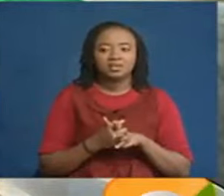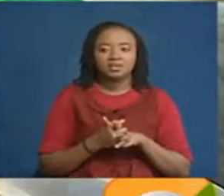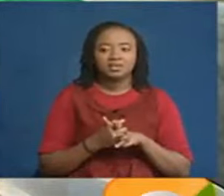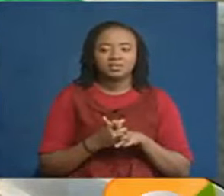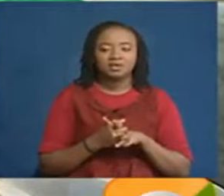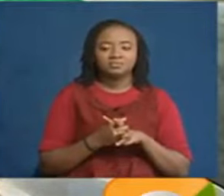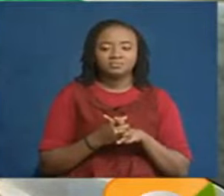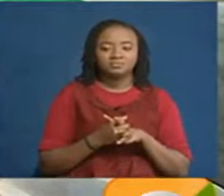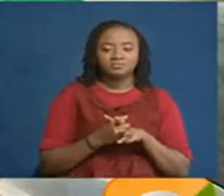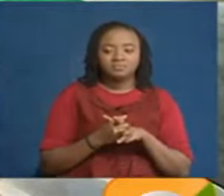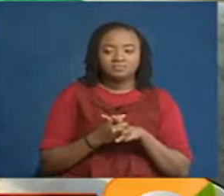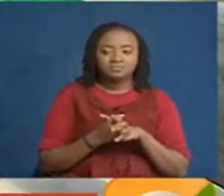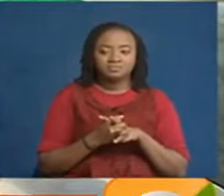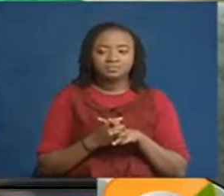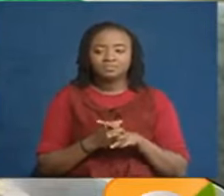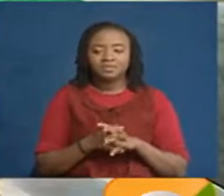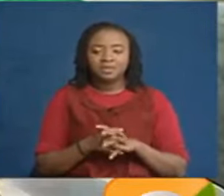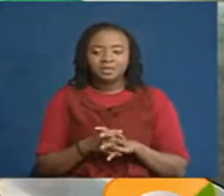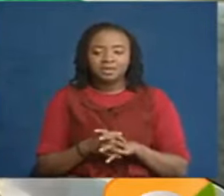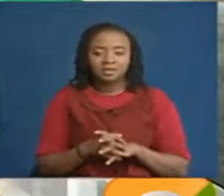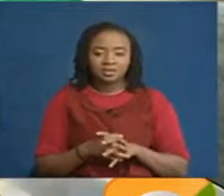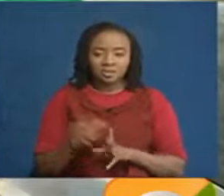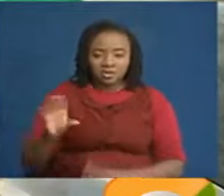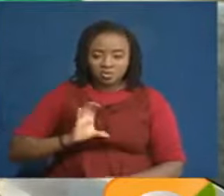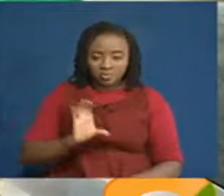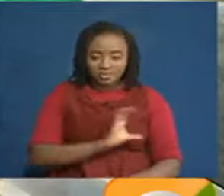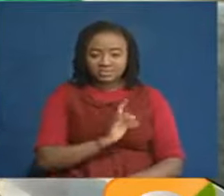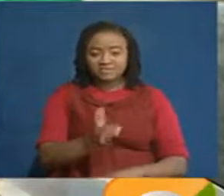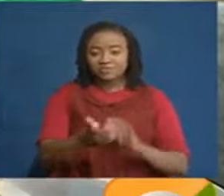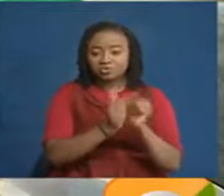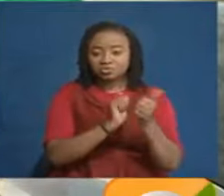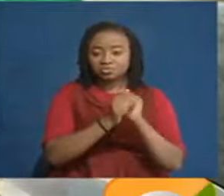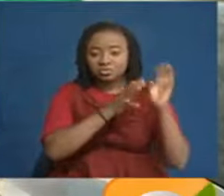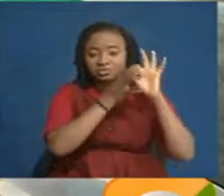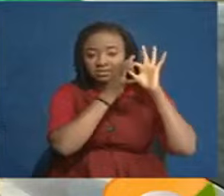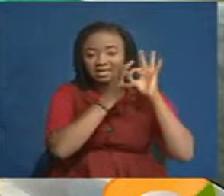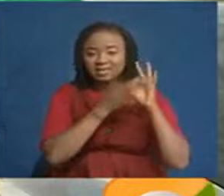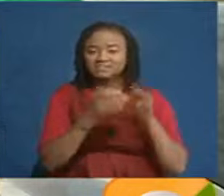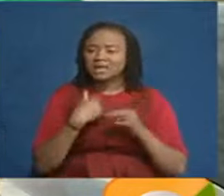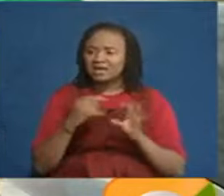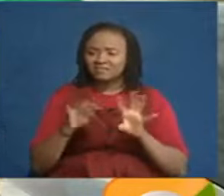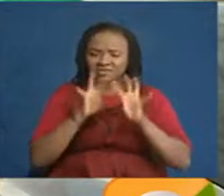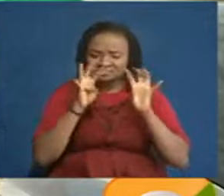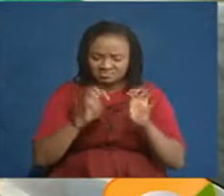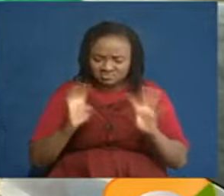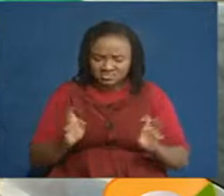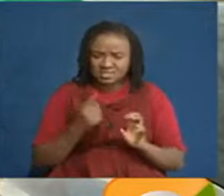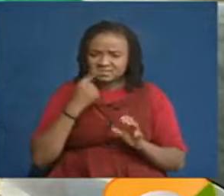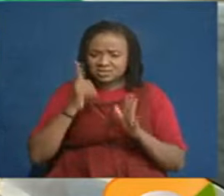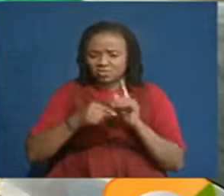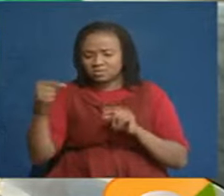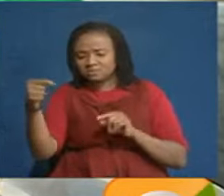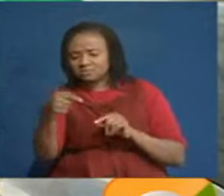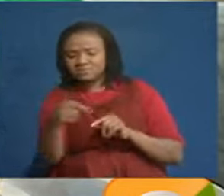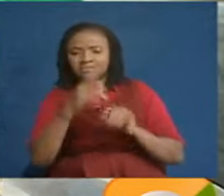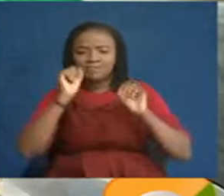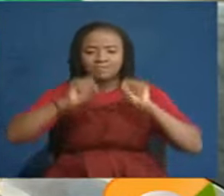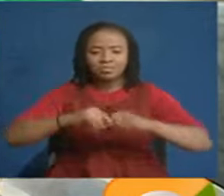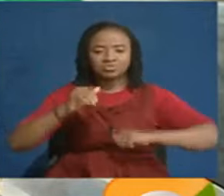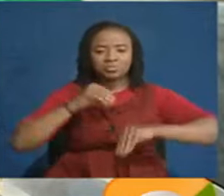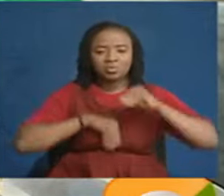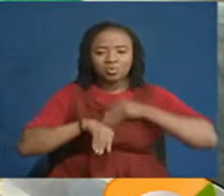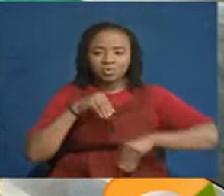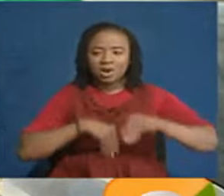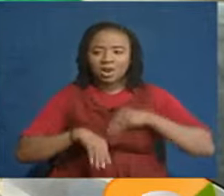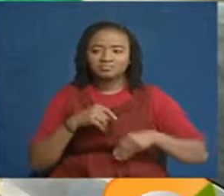Naam, tukiachana hayo ni kwamba kamati ya bunge ya michezo na tamaduni imeibua maswali kadhaa kuhusu uwezekano wa ufisadi na ubadhirifu